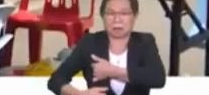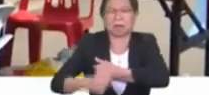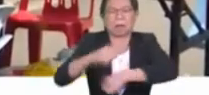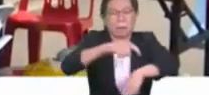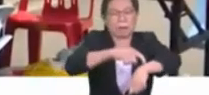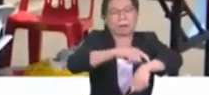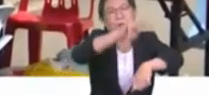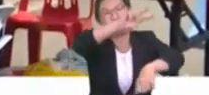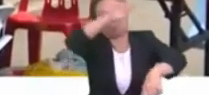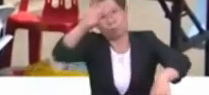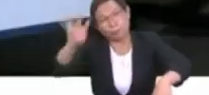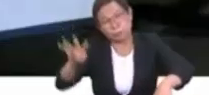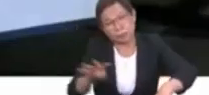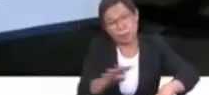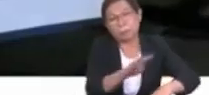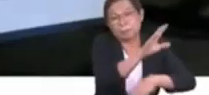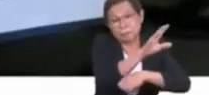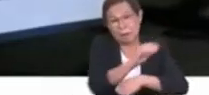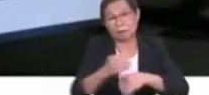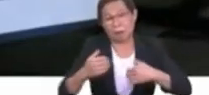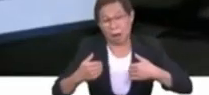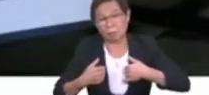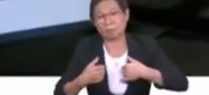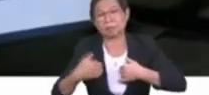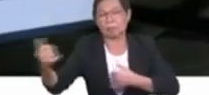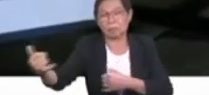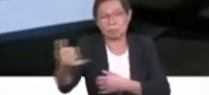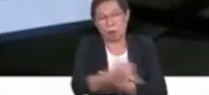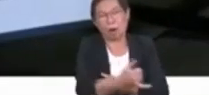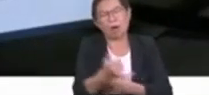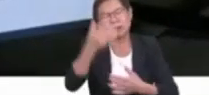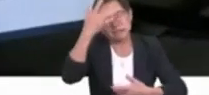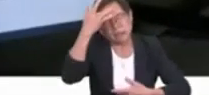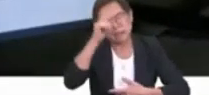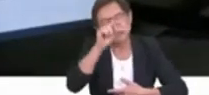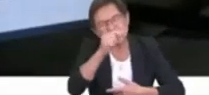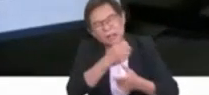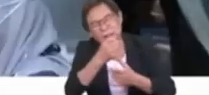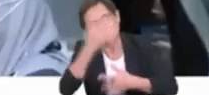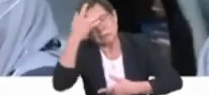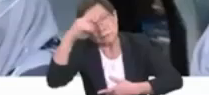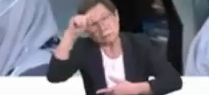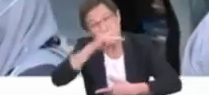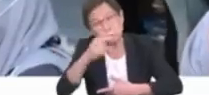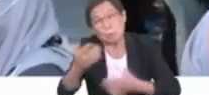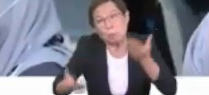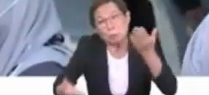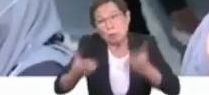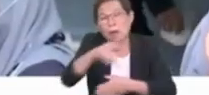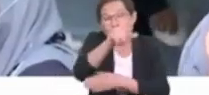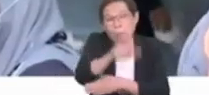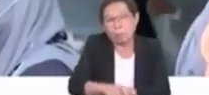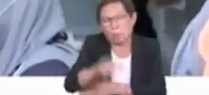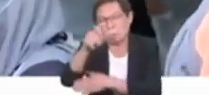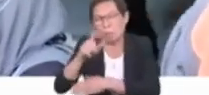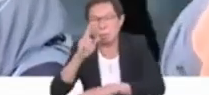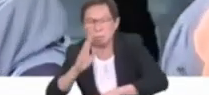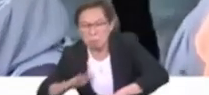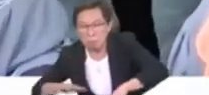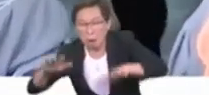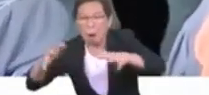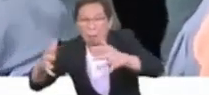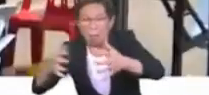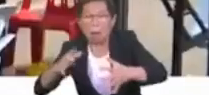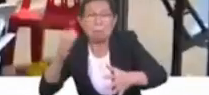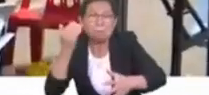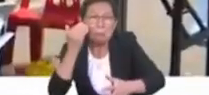24 jam dan juga menerima kes-kes ringan ataupun kes-kes berat. Mungkin ada di kalangan penduduk yang terjejas banjir yang